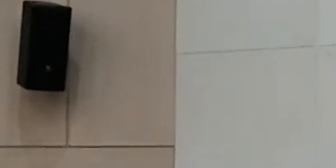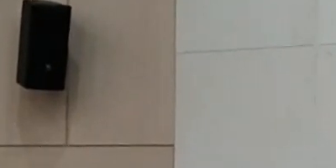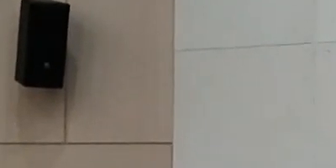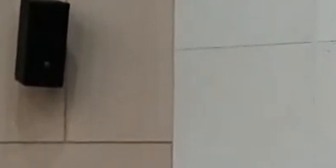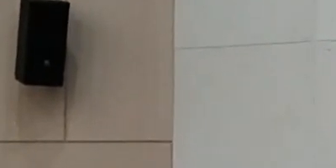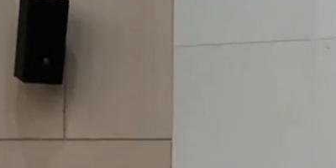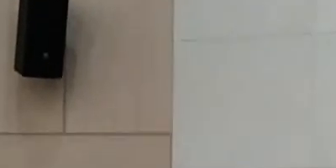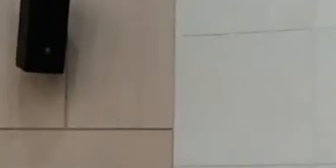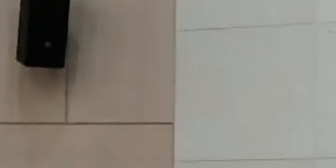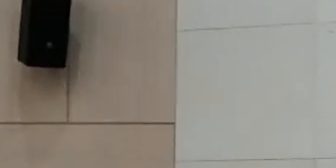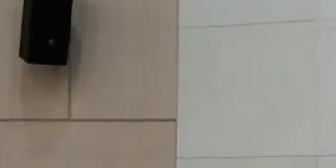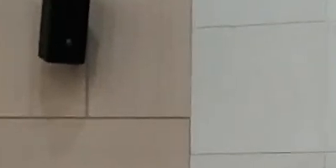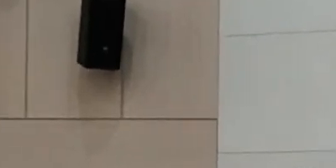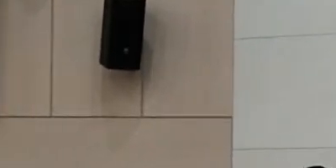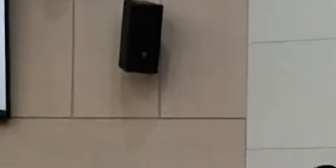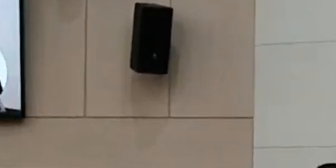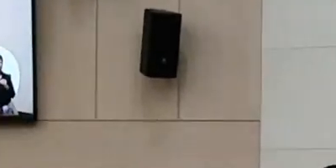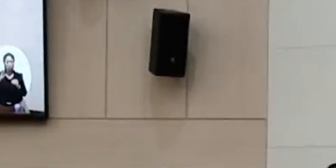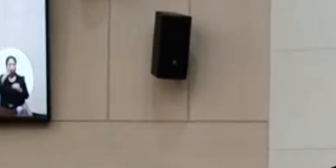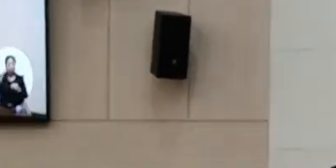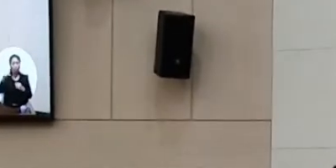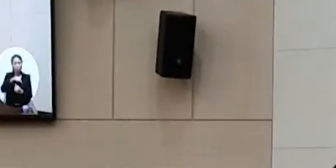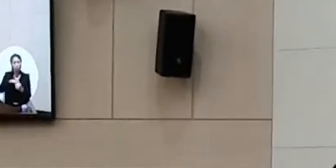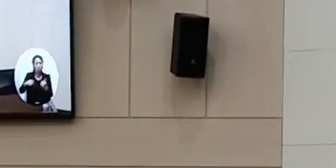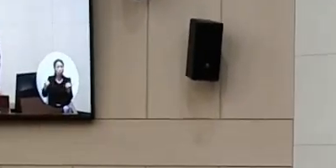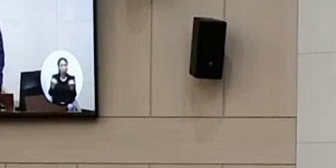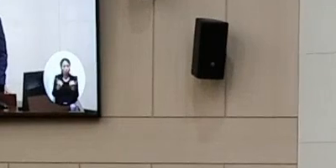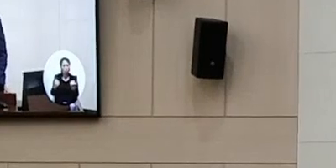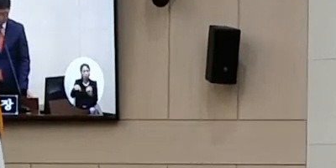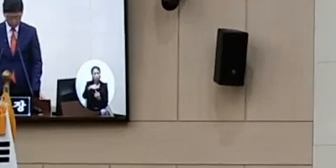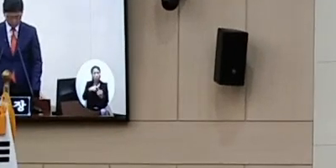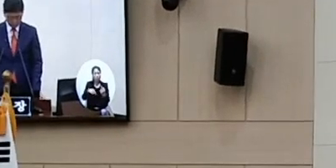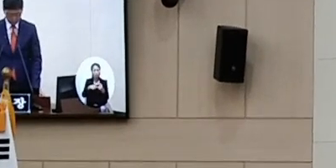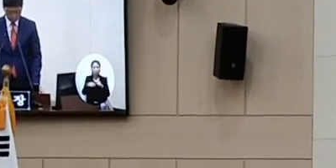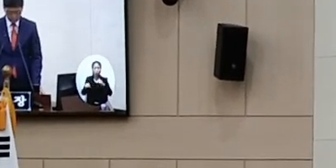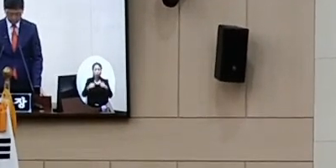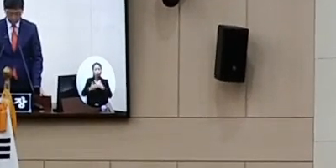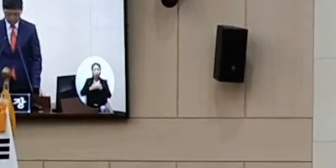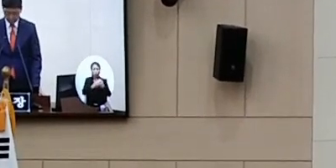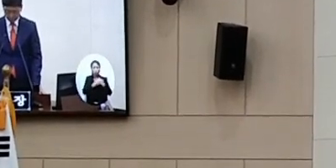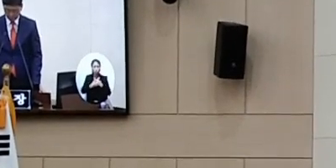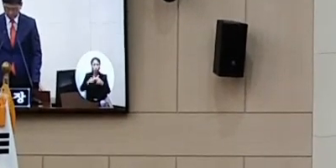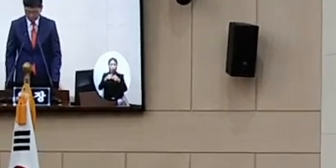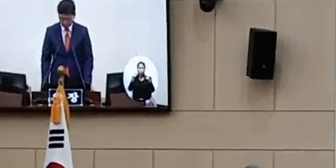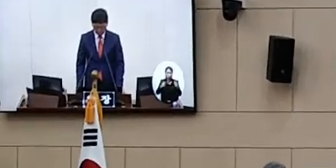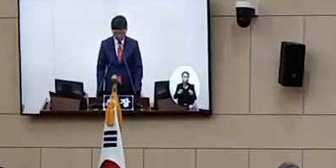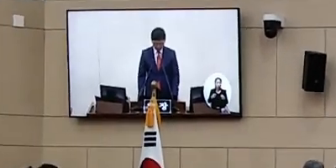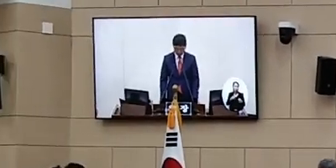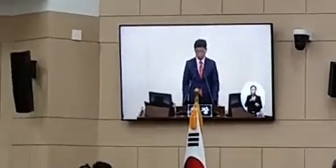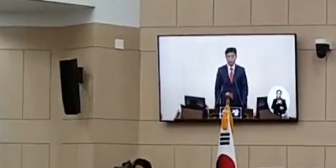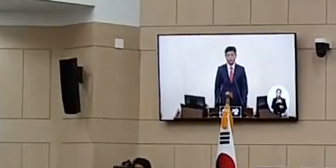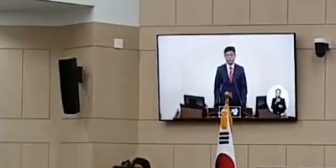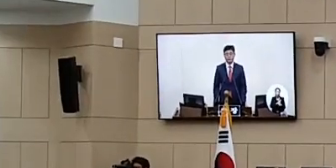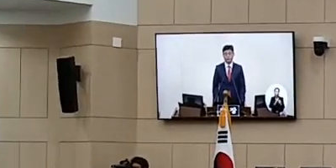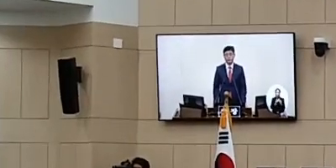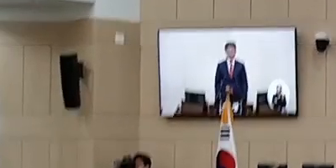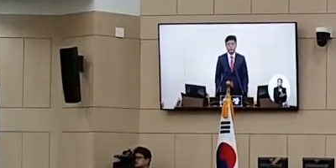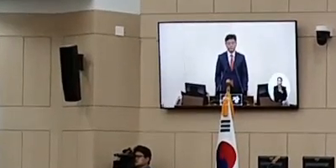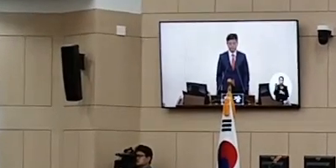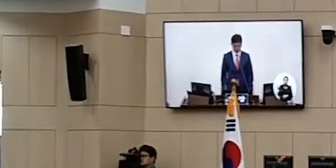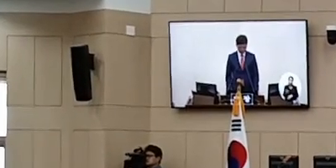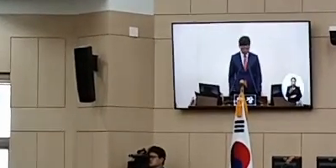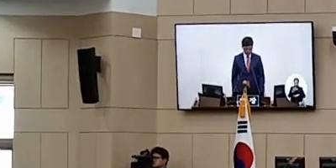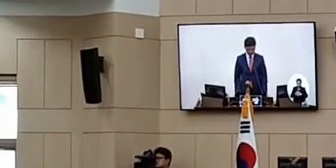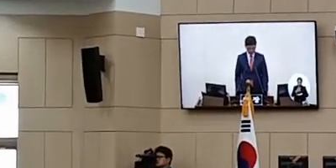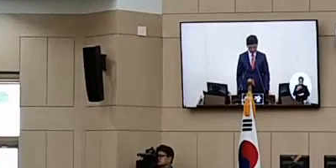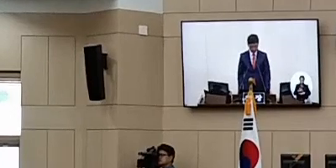위원회 활동 등 원활한 의회 운영을 위하여 적극 협조해 주신 동료 의원 여러분과 집행부 관계 공무 여러분께